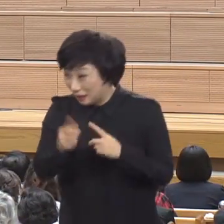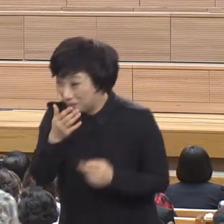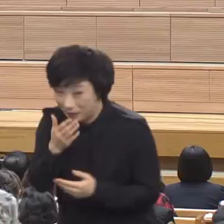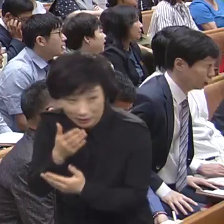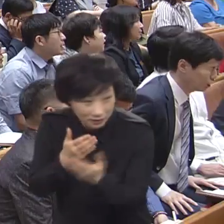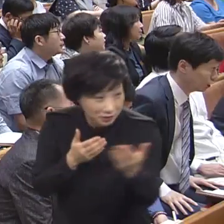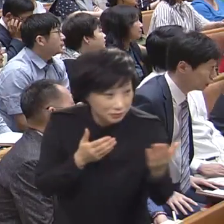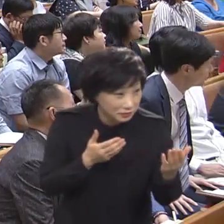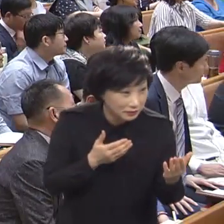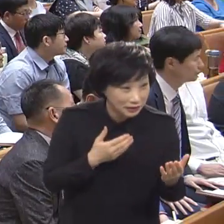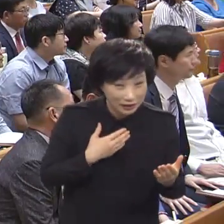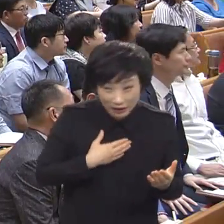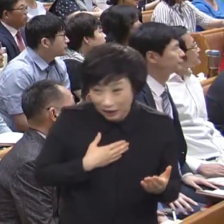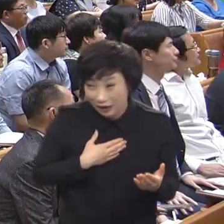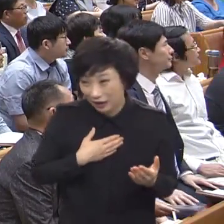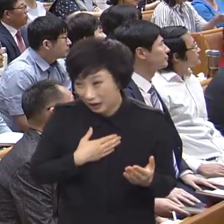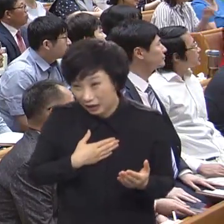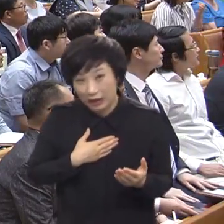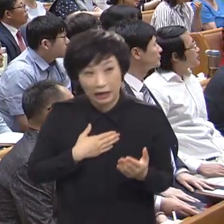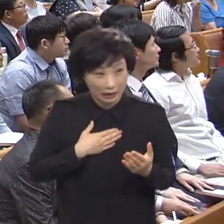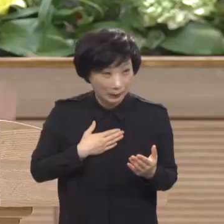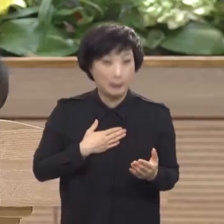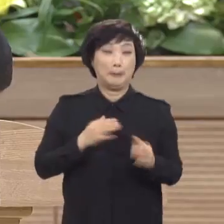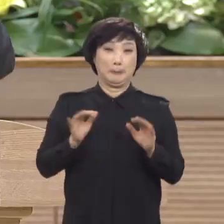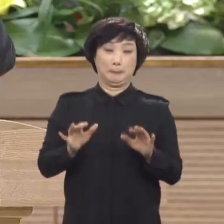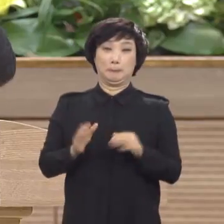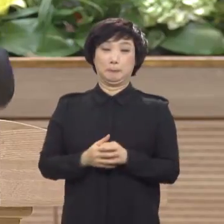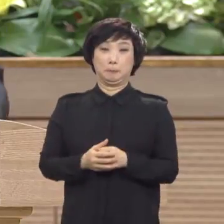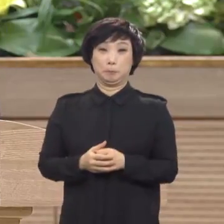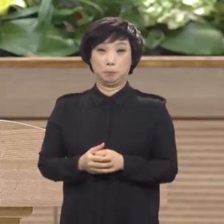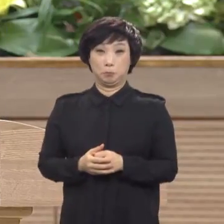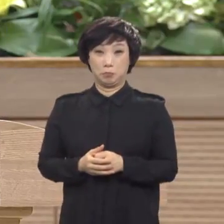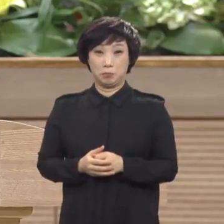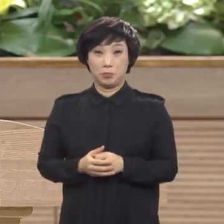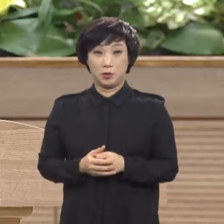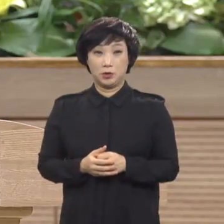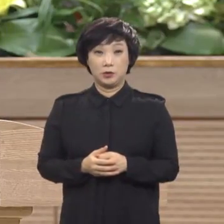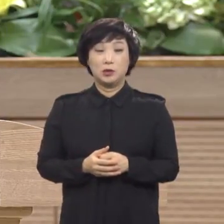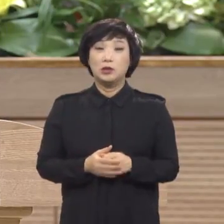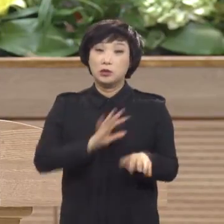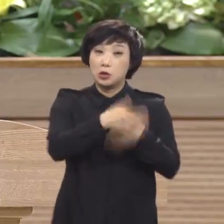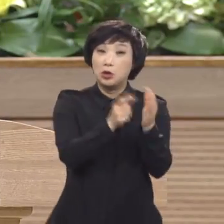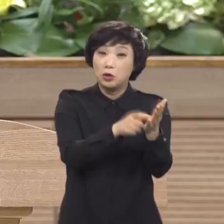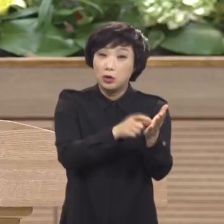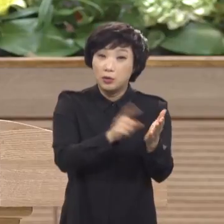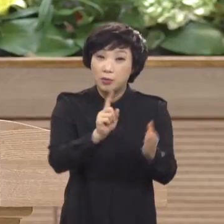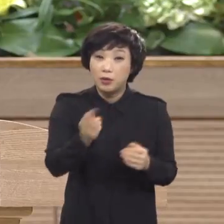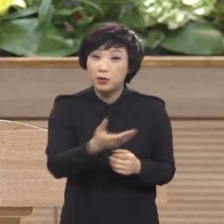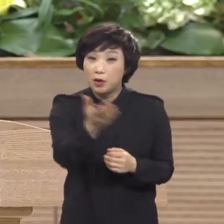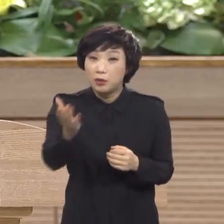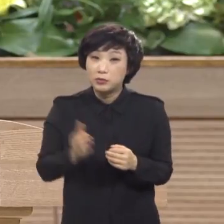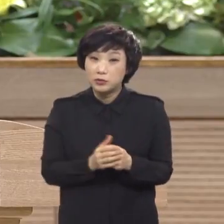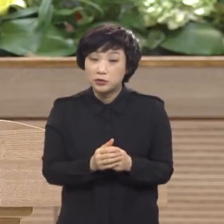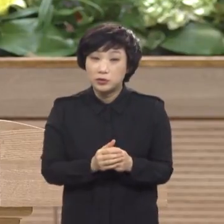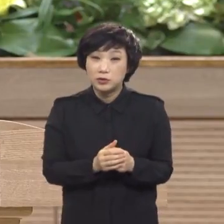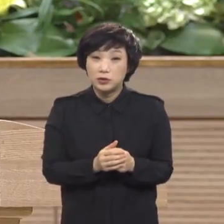알아들었시오? 감사. 그 구절에 가서 뭐라고 하느냐?